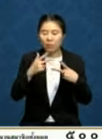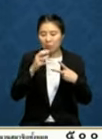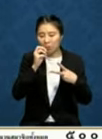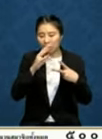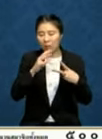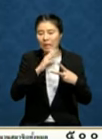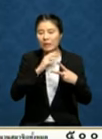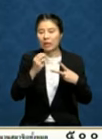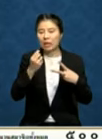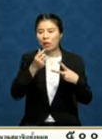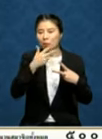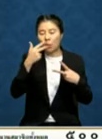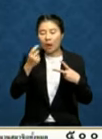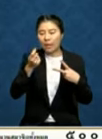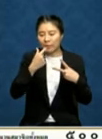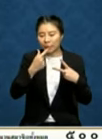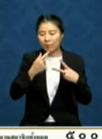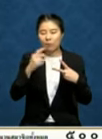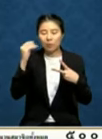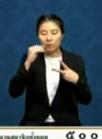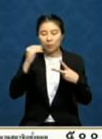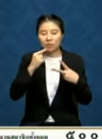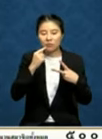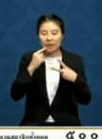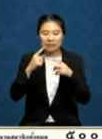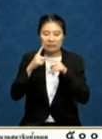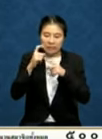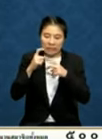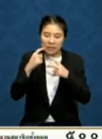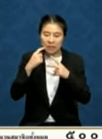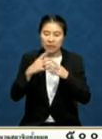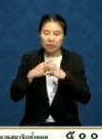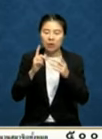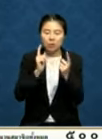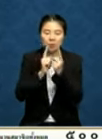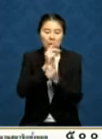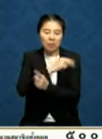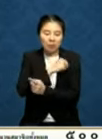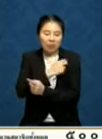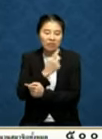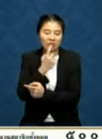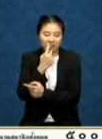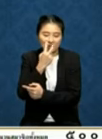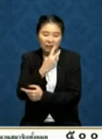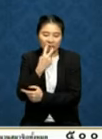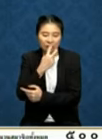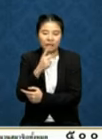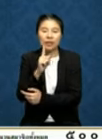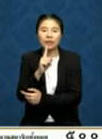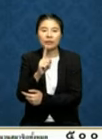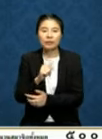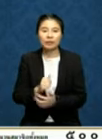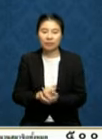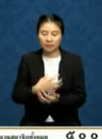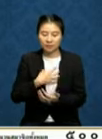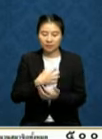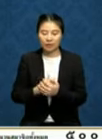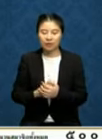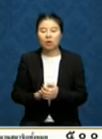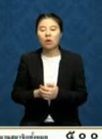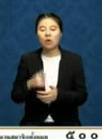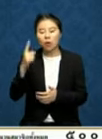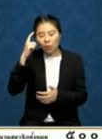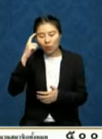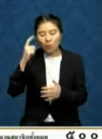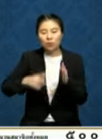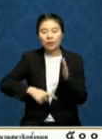ไตน์ทำออกมาแล้วจากมหาวิทยาลัย UCL หรือว่า University College London ค่ะว่าเด็กที่ถูกทำโทษไ